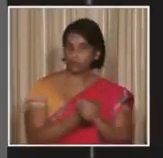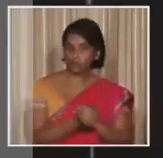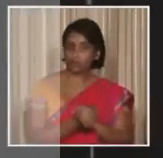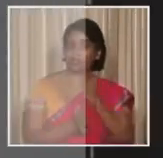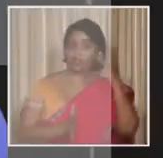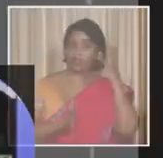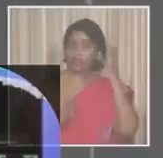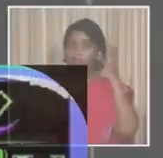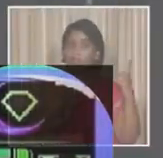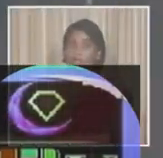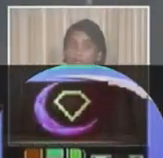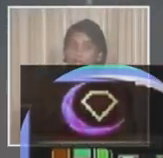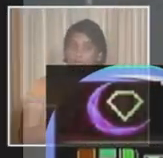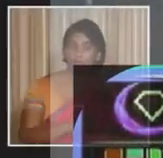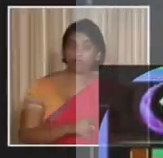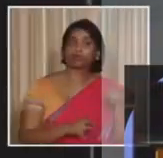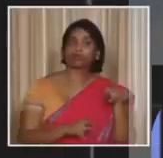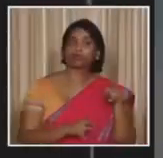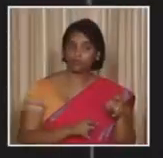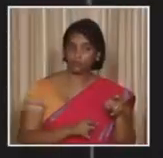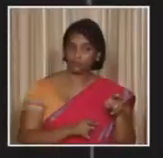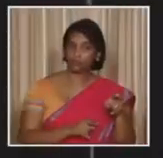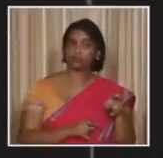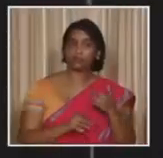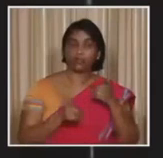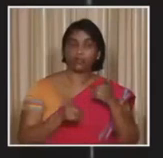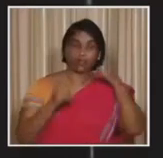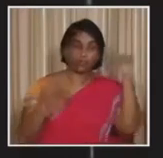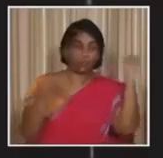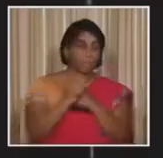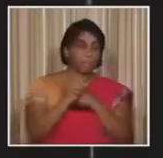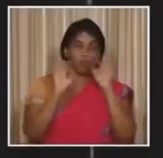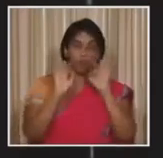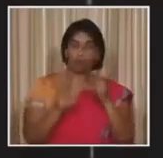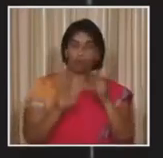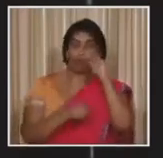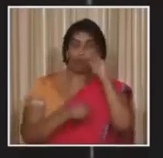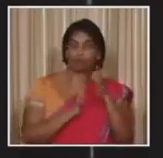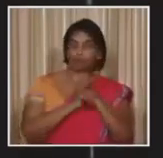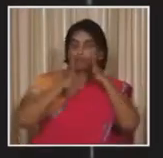දෙමළ මිනිසුන්ගේ ජීවිත ආරක්ෂා කරගෙන. ඒක තමයි ලෝකයේ හමුදාව විසින්